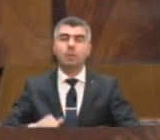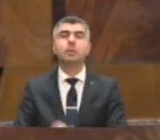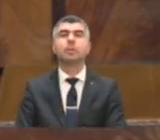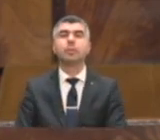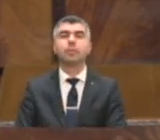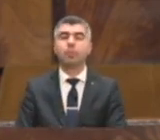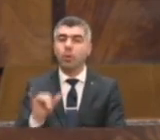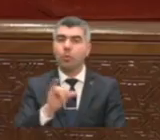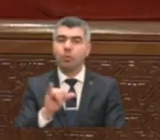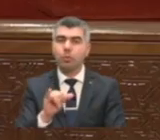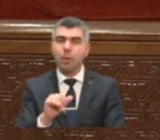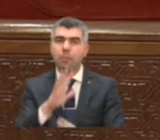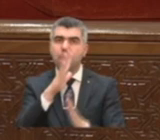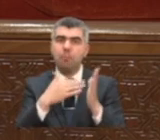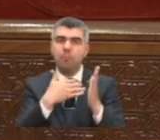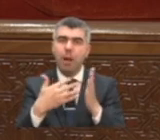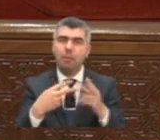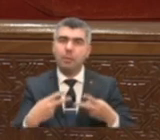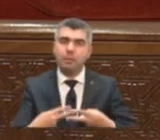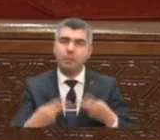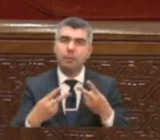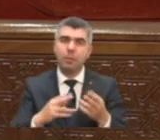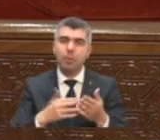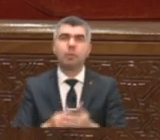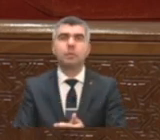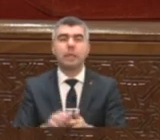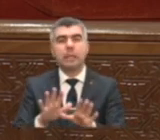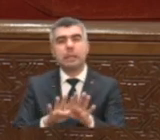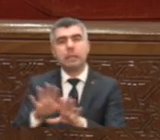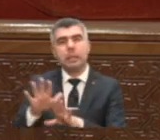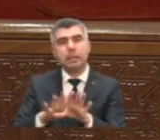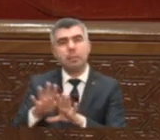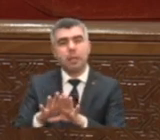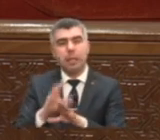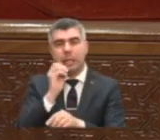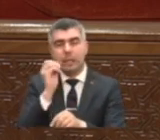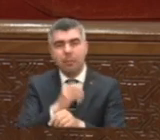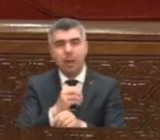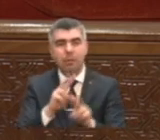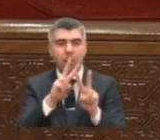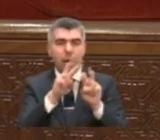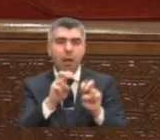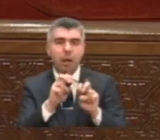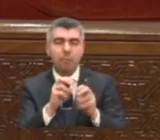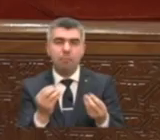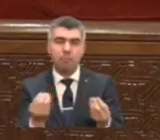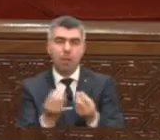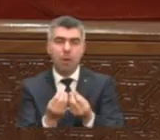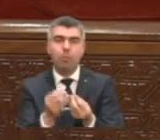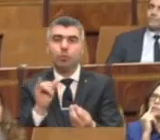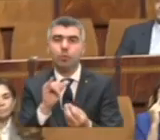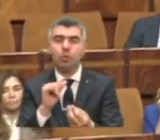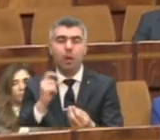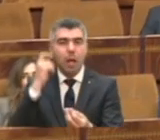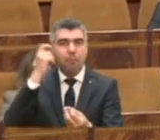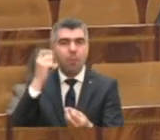حصيلة تنزيل هذا البرنامج، خاصة فيما يرتبط بتدبير النفايات المنزلية ومطارح المراقبة، وما هو تصوركم وزارتكم فيما